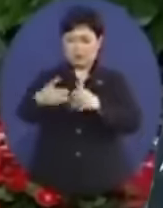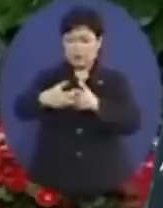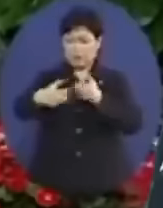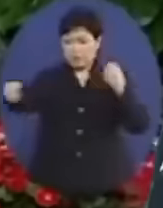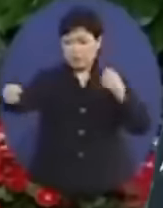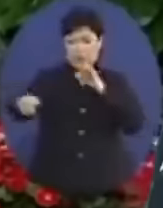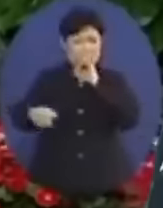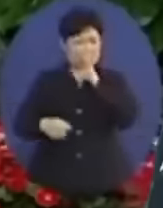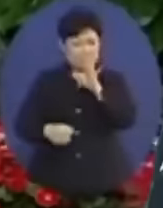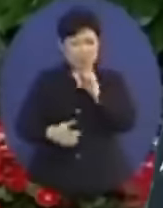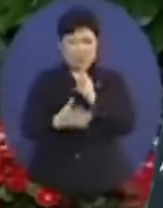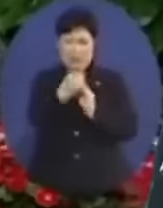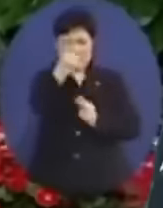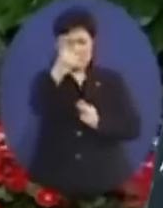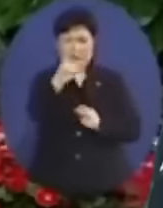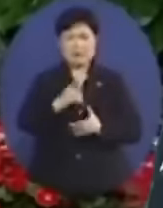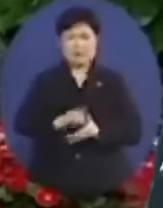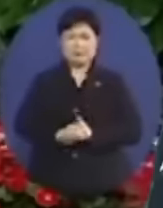분리할 수가